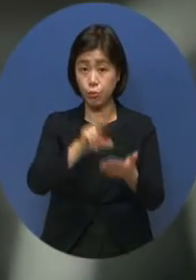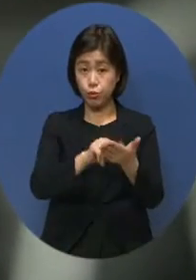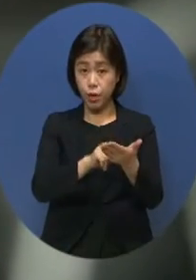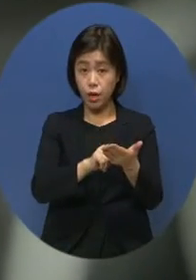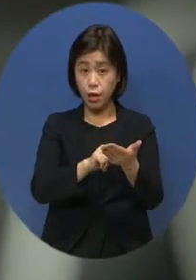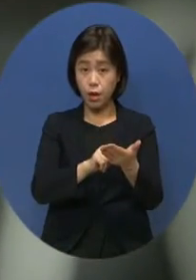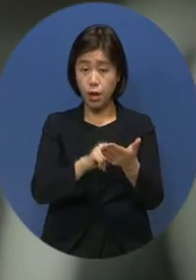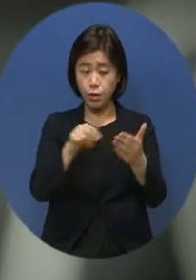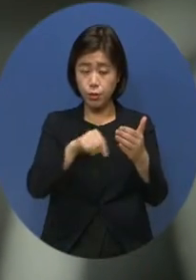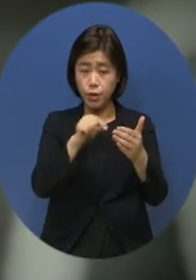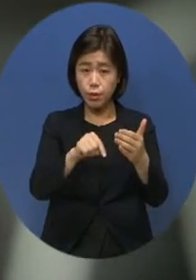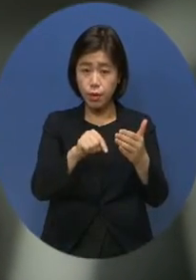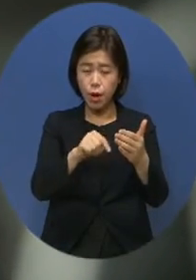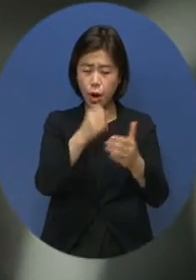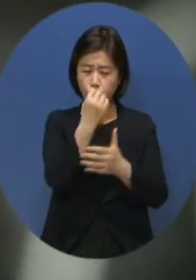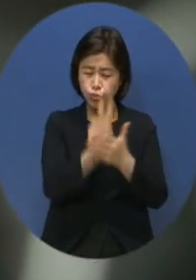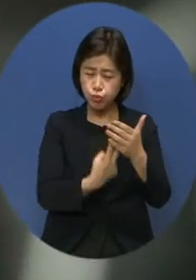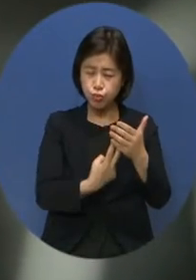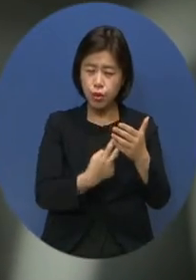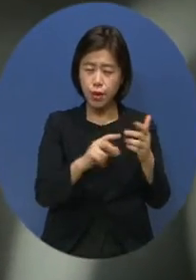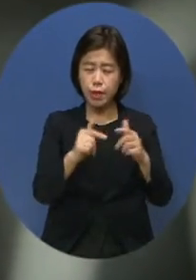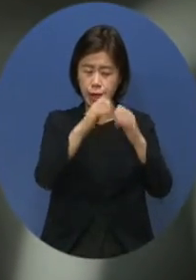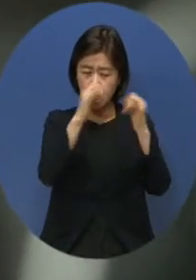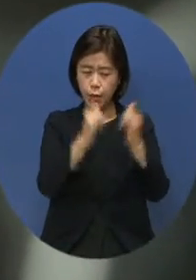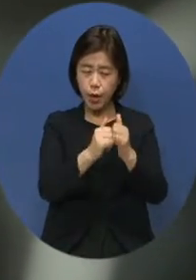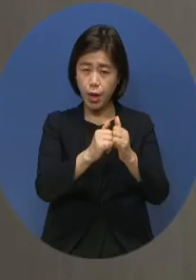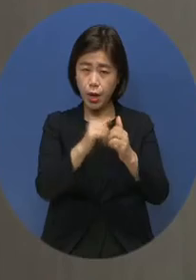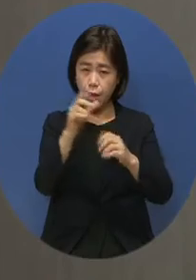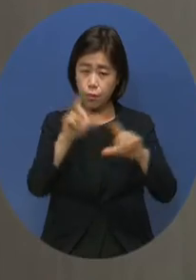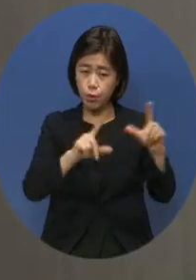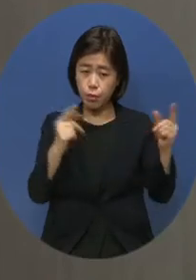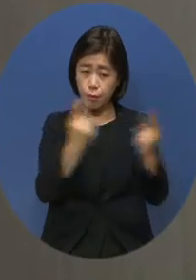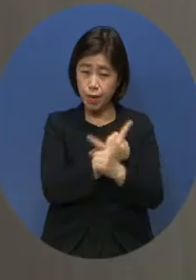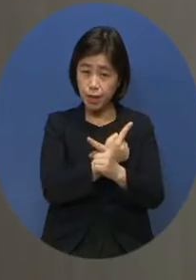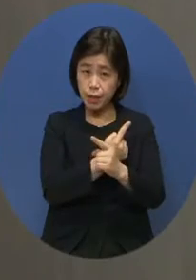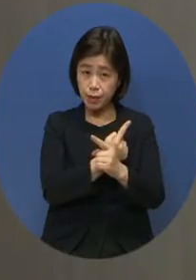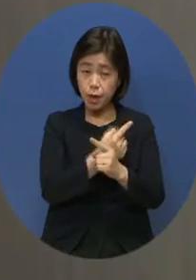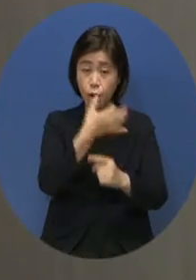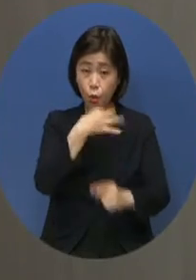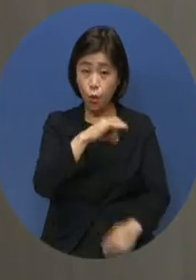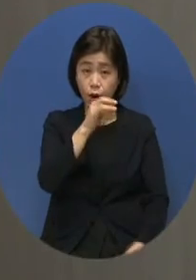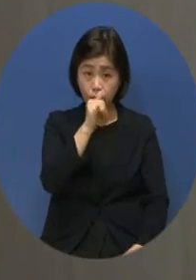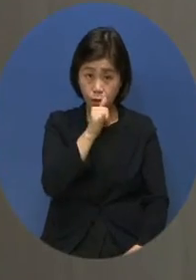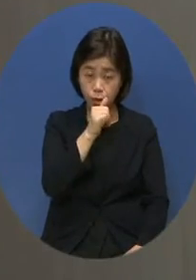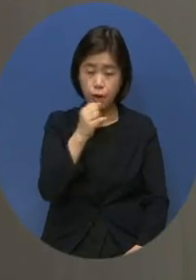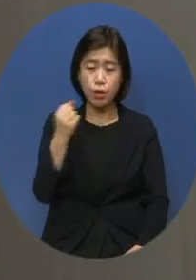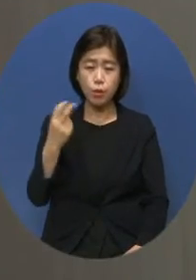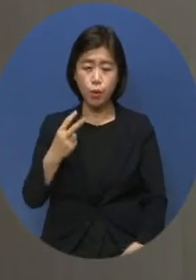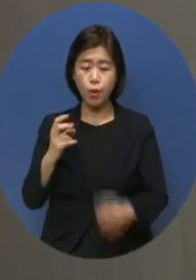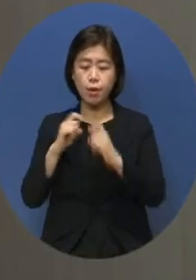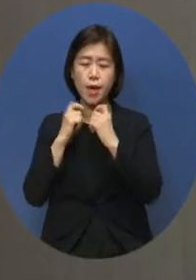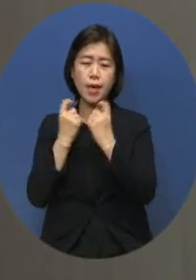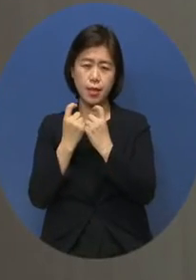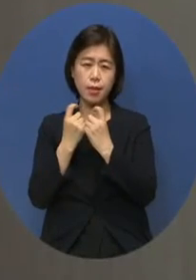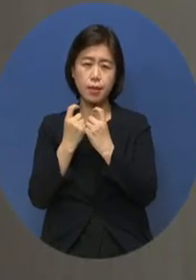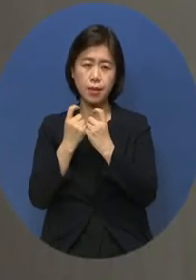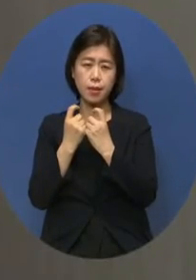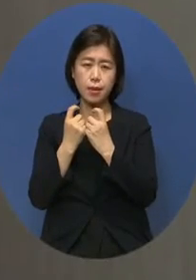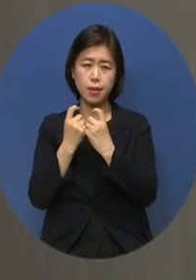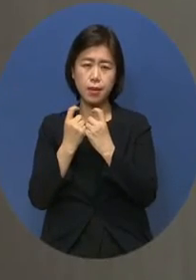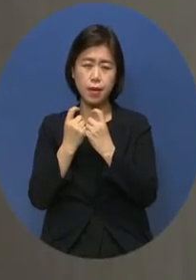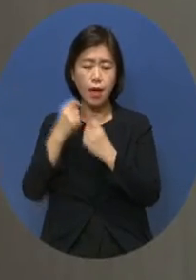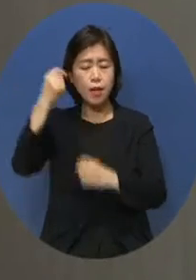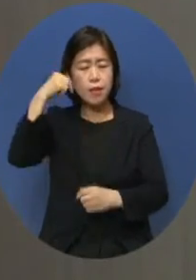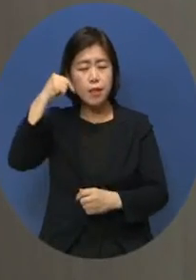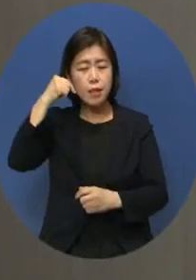있었지만 개인들에게 좀 성찰의 시간이 됐었던 것 같아요. 그 나는 우리 사회의 변화를 위해서 내